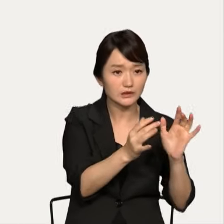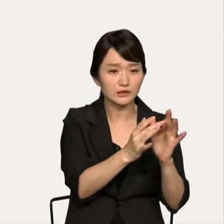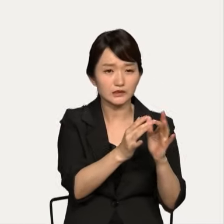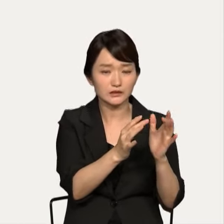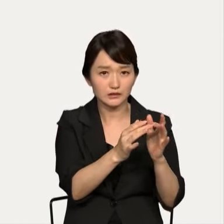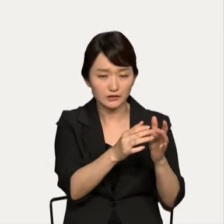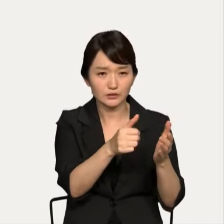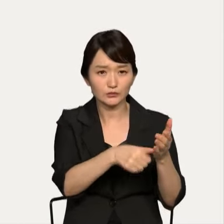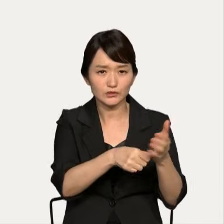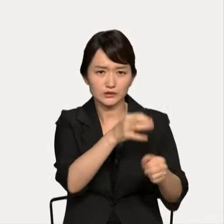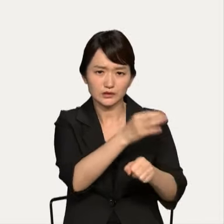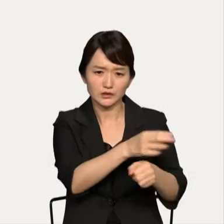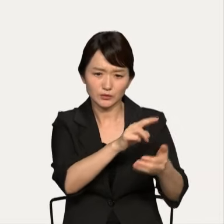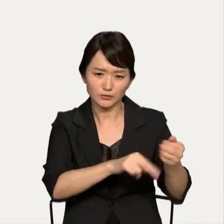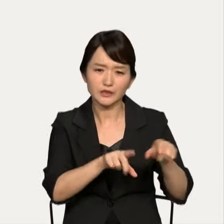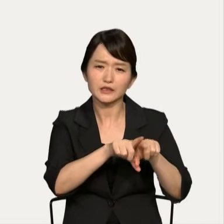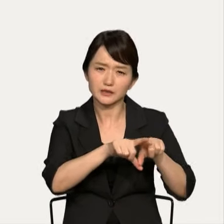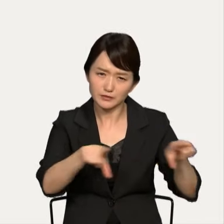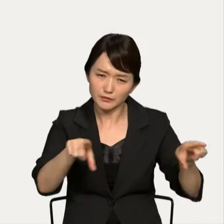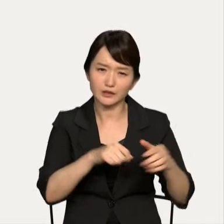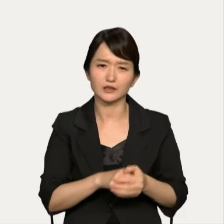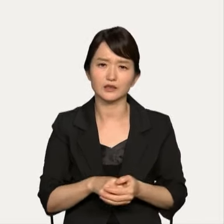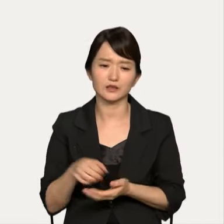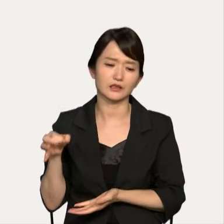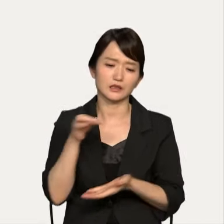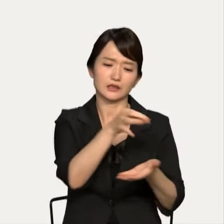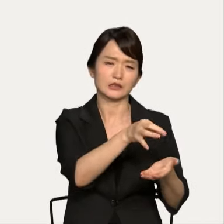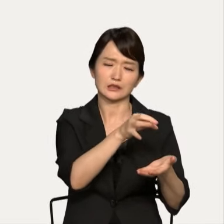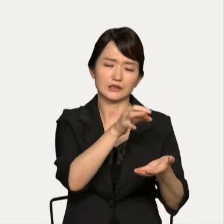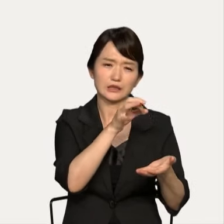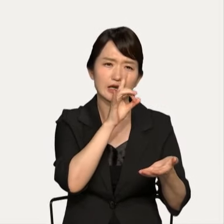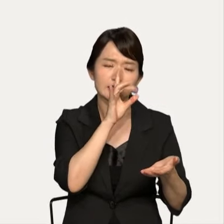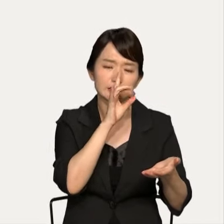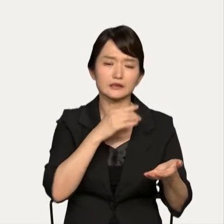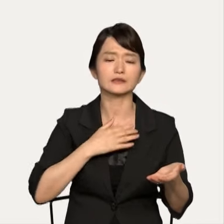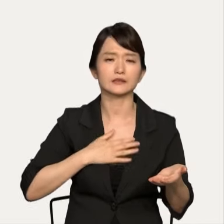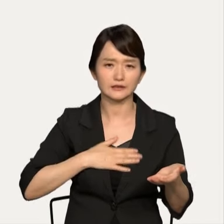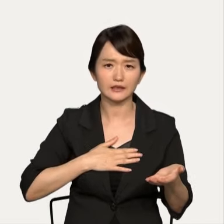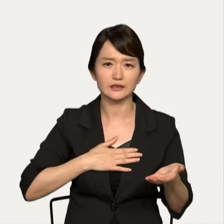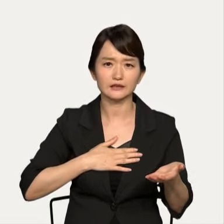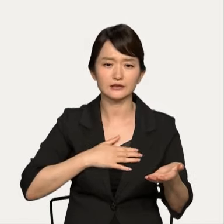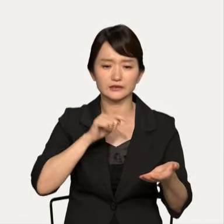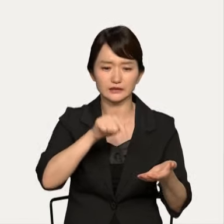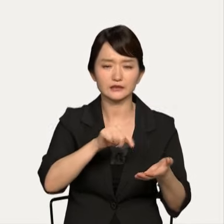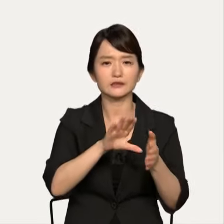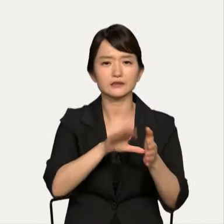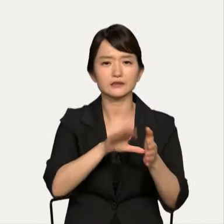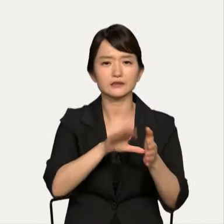통상적인 영업 형태라면서도 대금을 지급 불가능하다는 걸 인지한 시점부터는 사기 혐의가 성립된다고